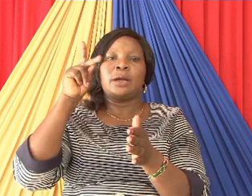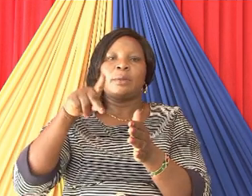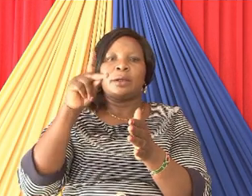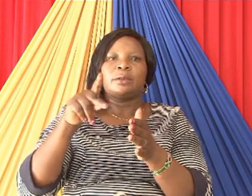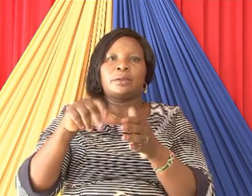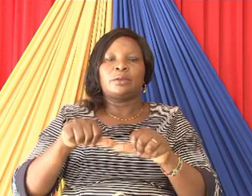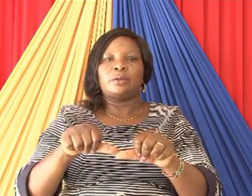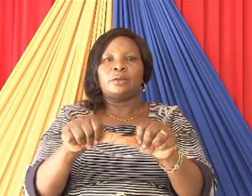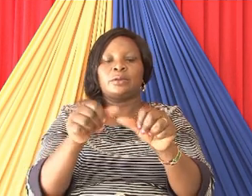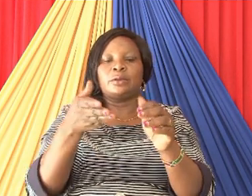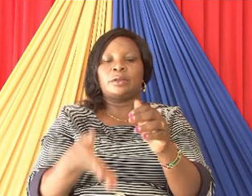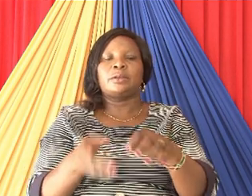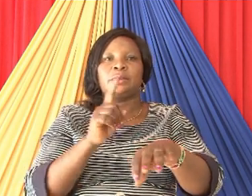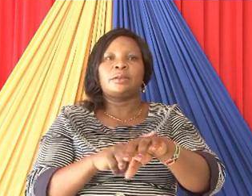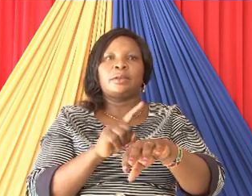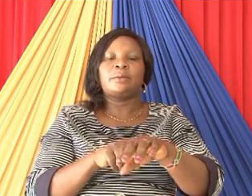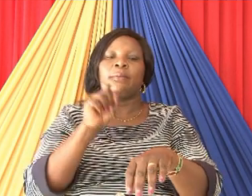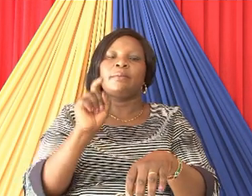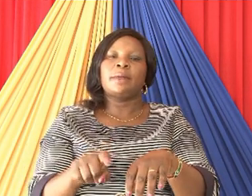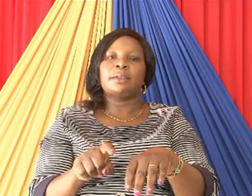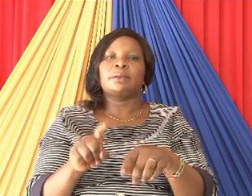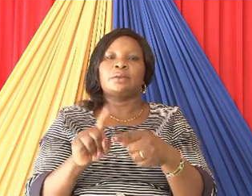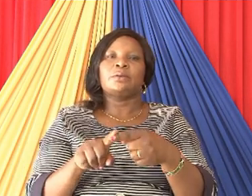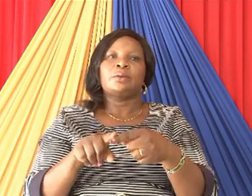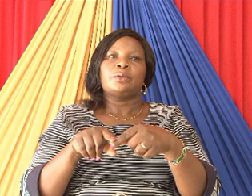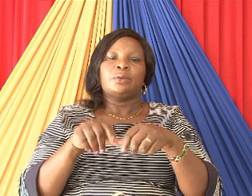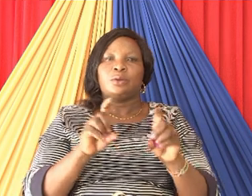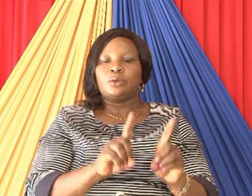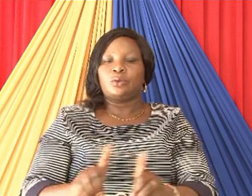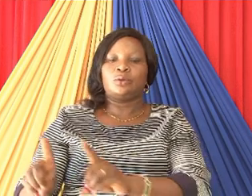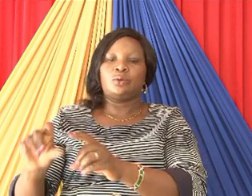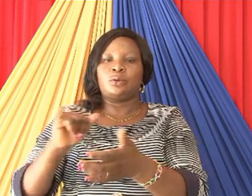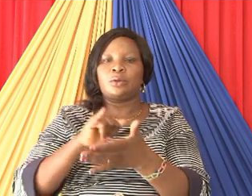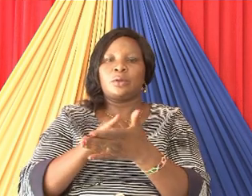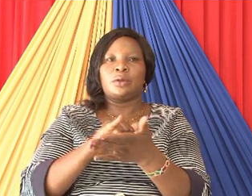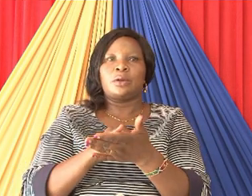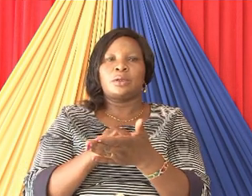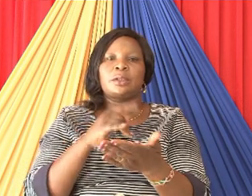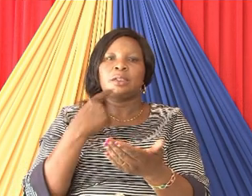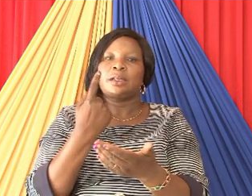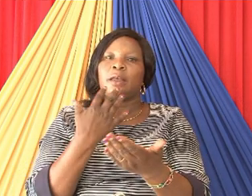nyakati hizi imetubidi tufanye hivyo, lakini tuwashukuru kwa maana tumekuwa